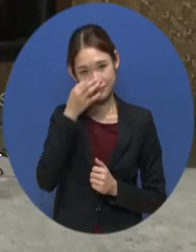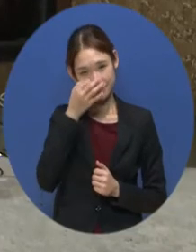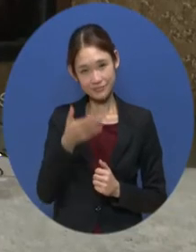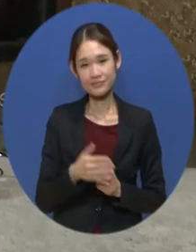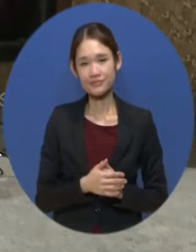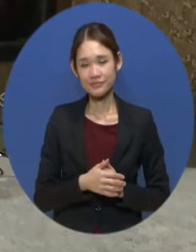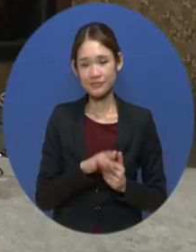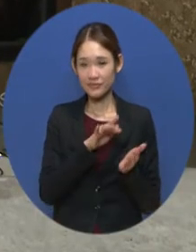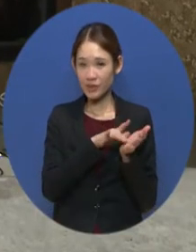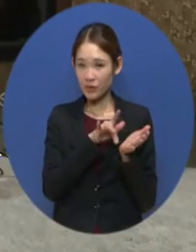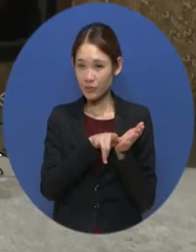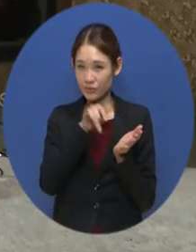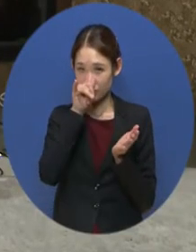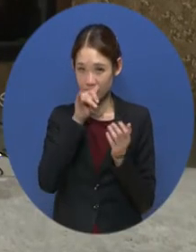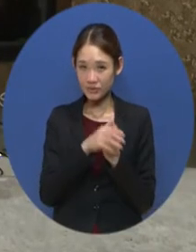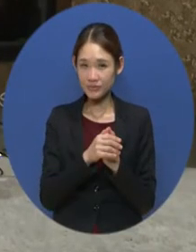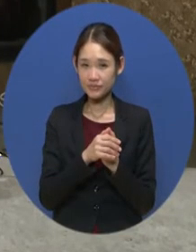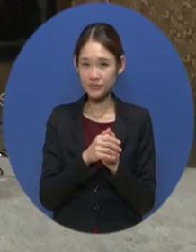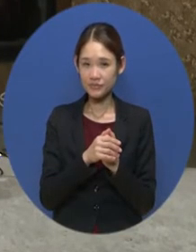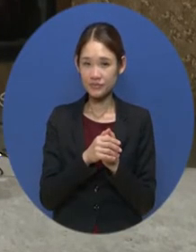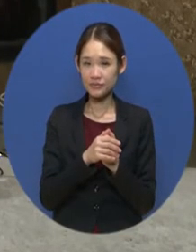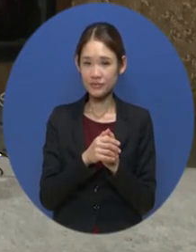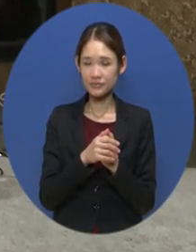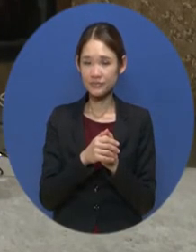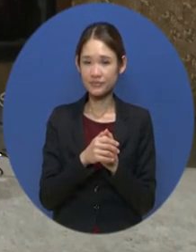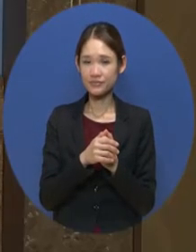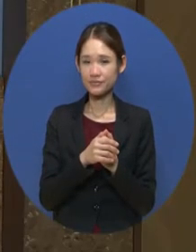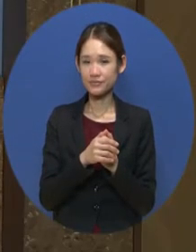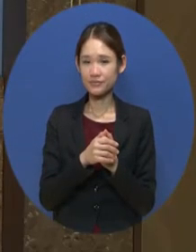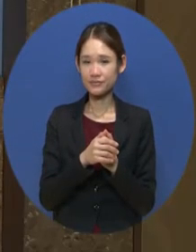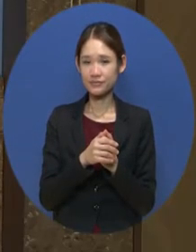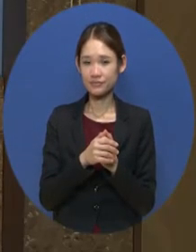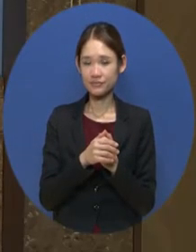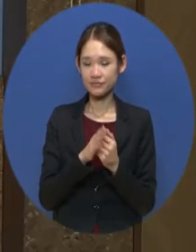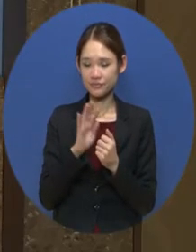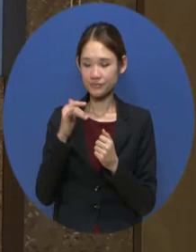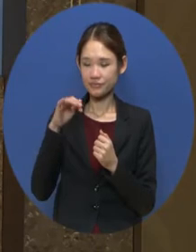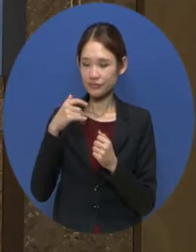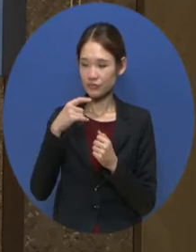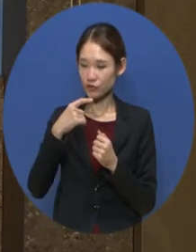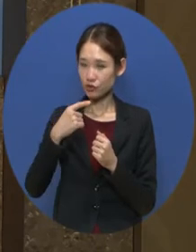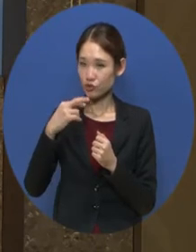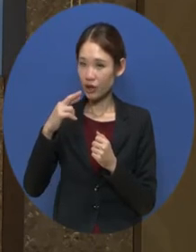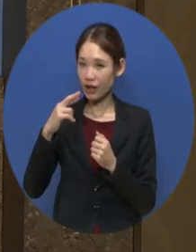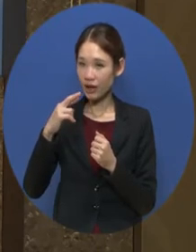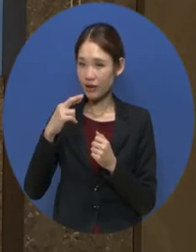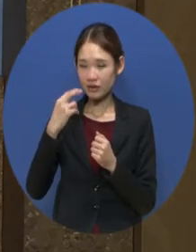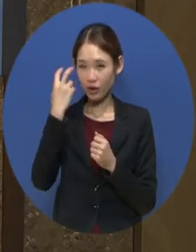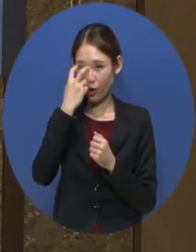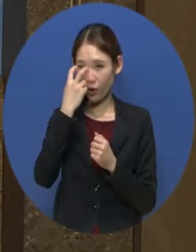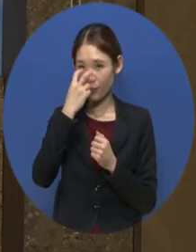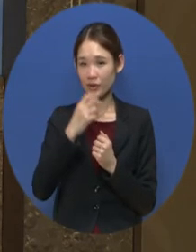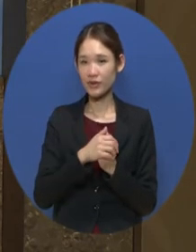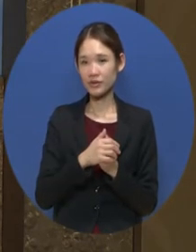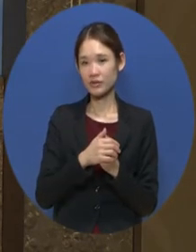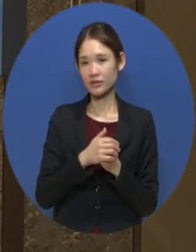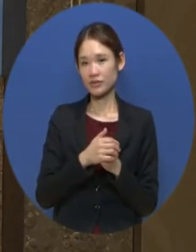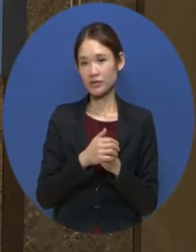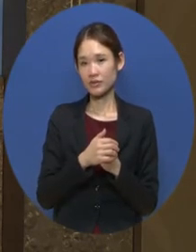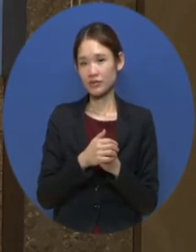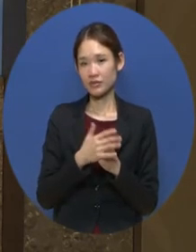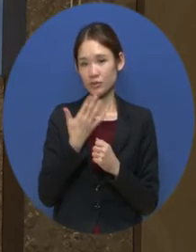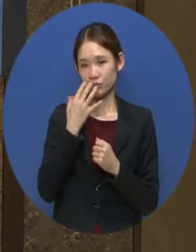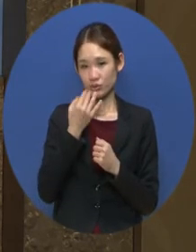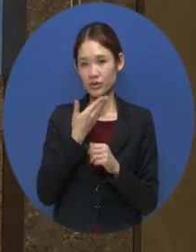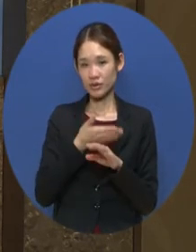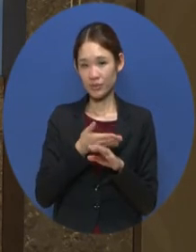지금 의약품이 있는데 네. 여기에서 바코드 및 QR코드 검색이 있어요. 물론 네. 다른 방식으로도 검색은